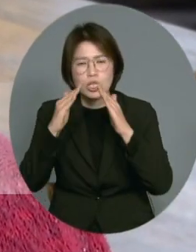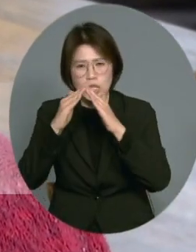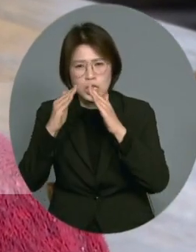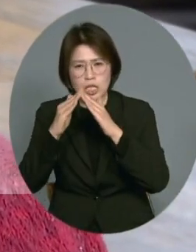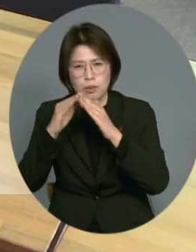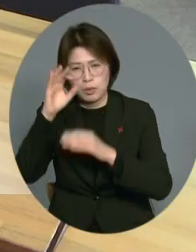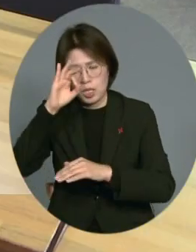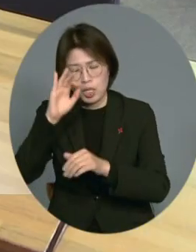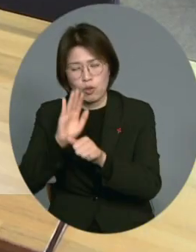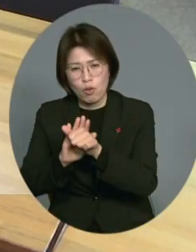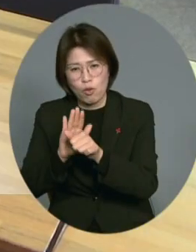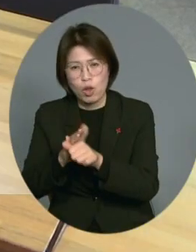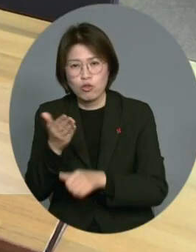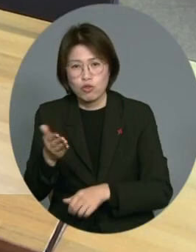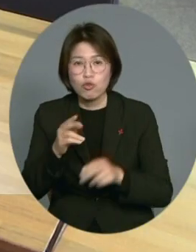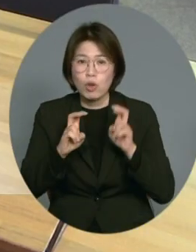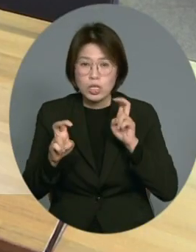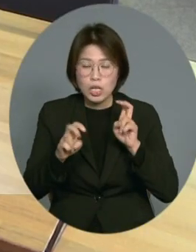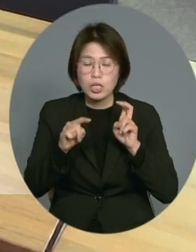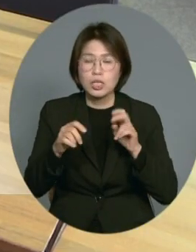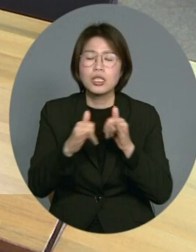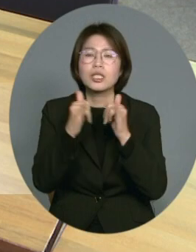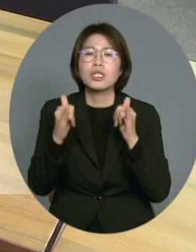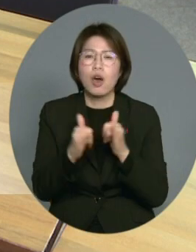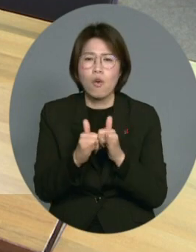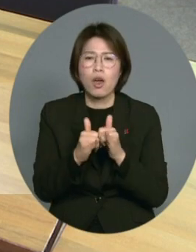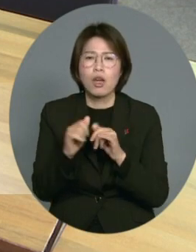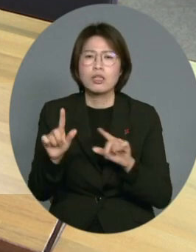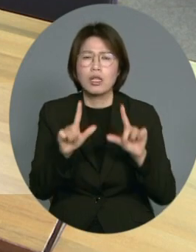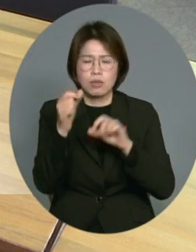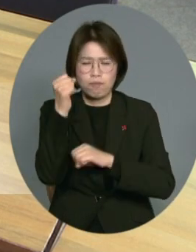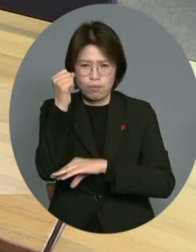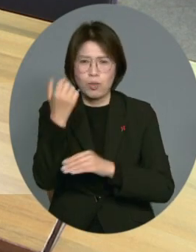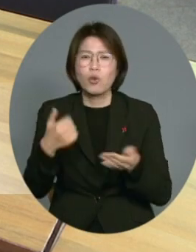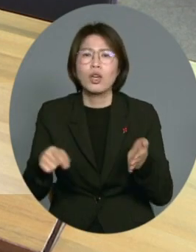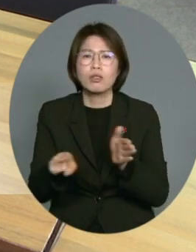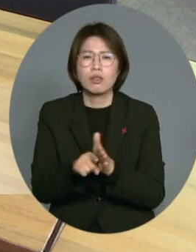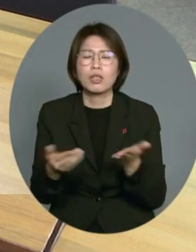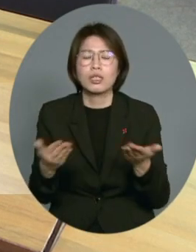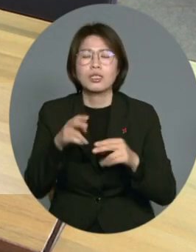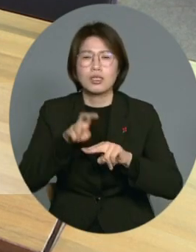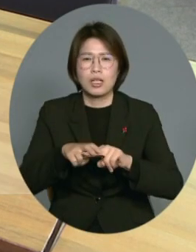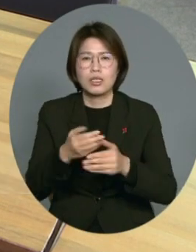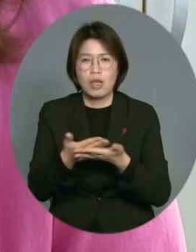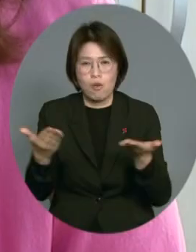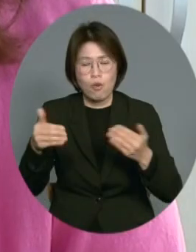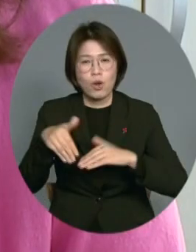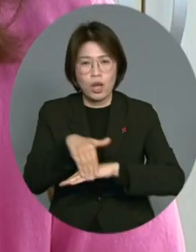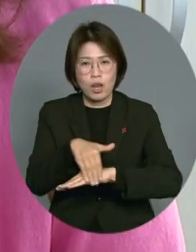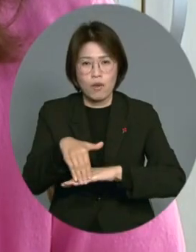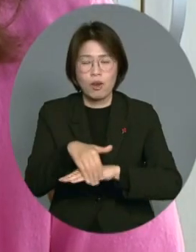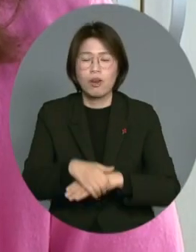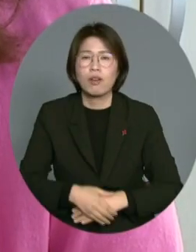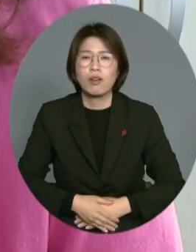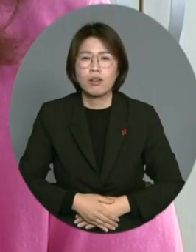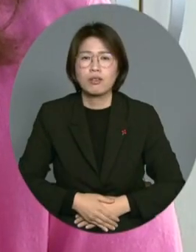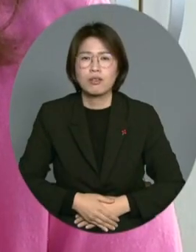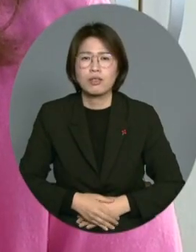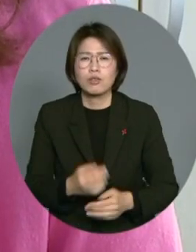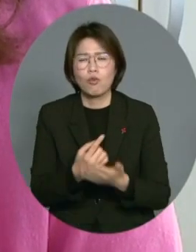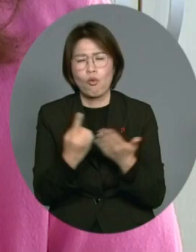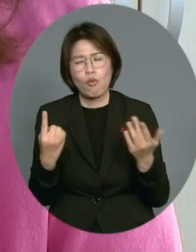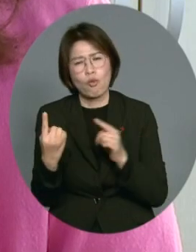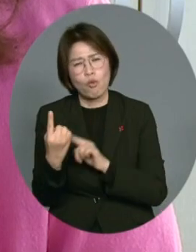돕습니다. 기업은 이들이 지역사회에 정착해 살아갈 수 있도록 일자리를 제공할 계획입니다. 소외된